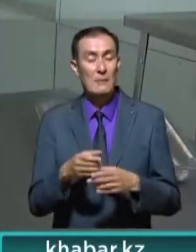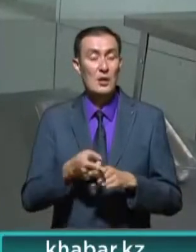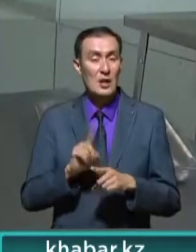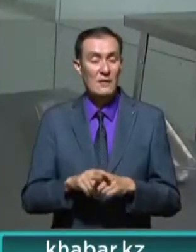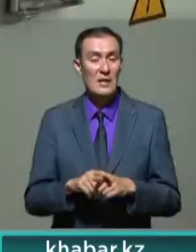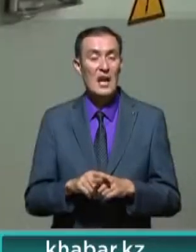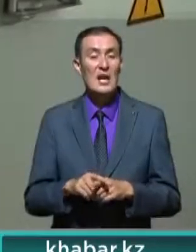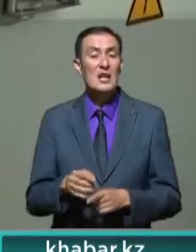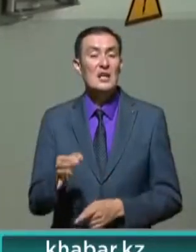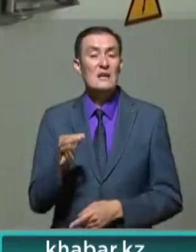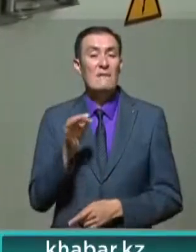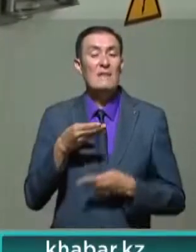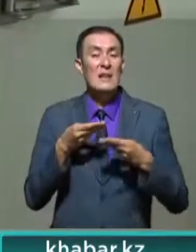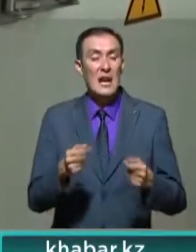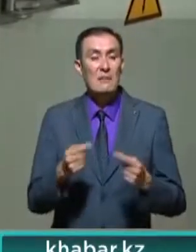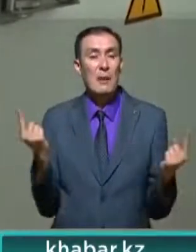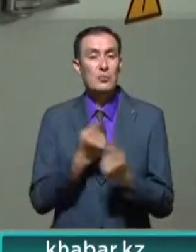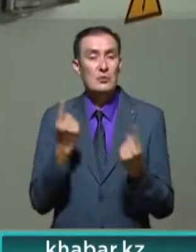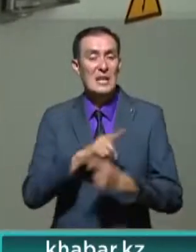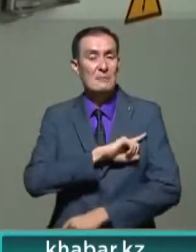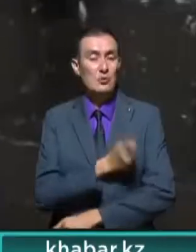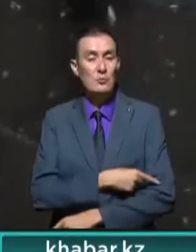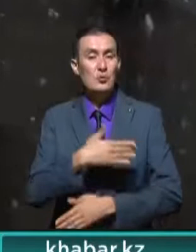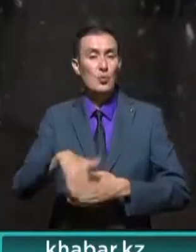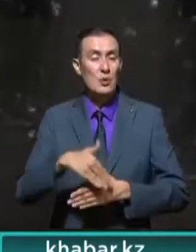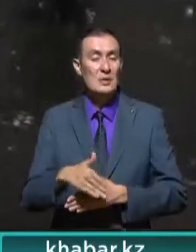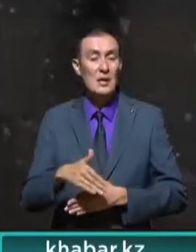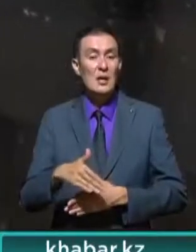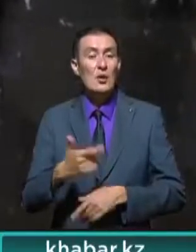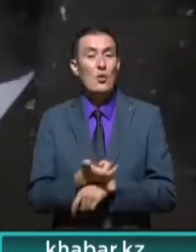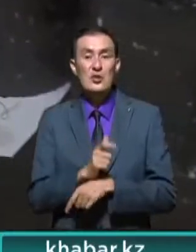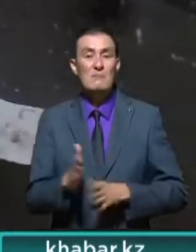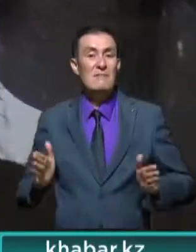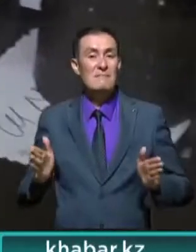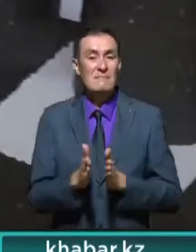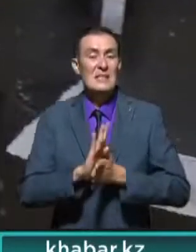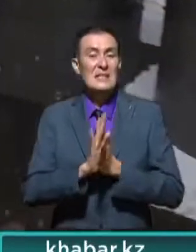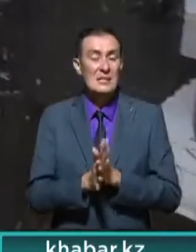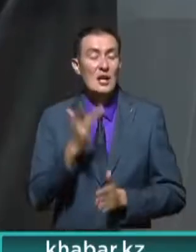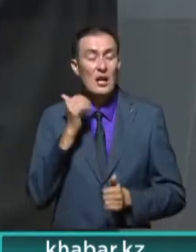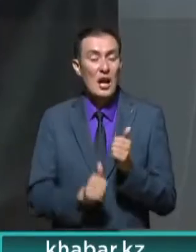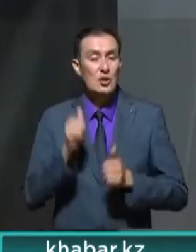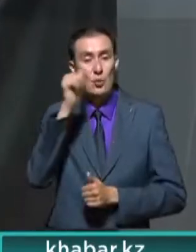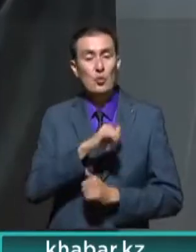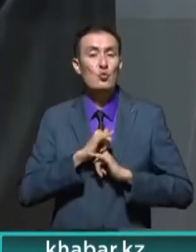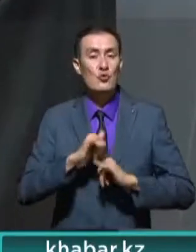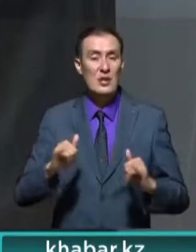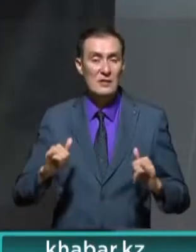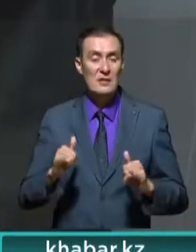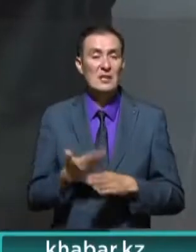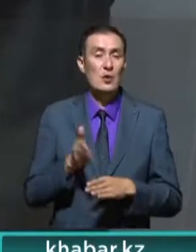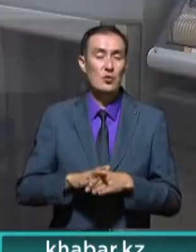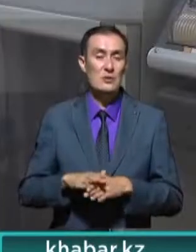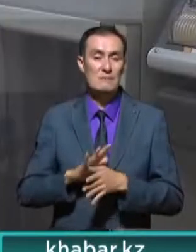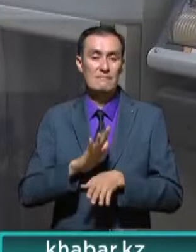очередь на изношенность дорог влияет пропускная способность улиц. Местами они слишком тесные. А еще из года в год увеличивается загруженность